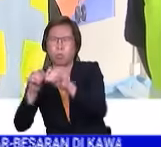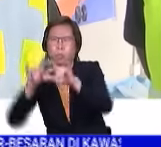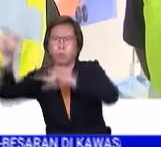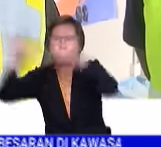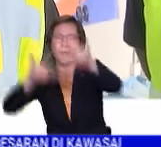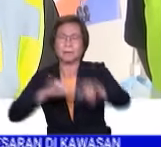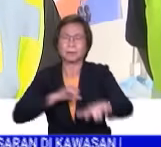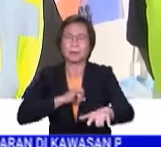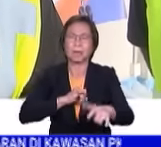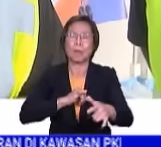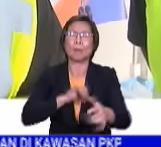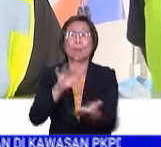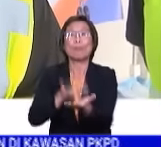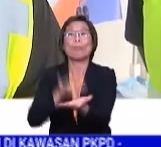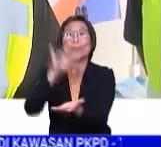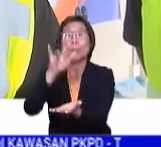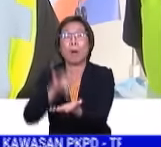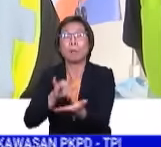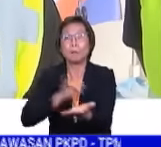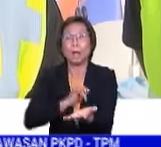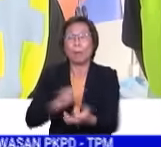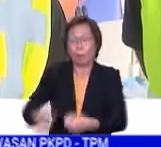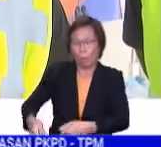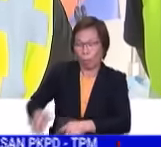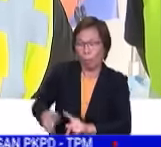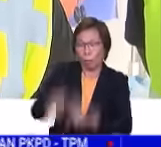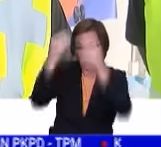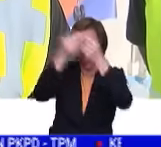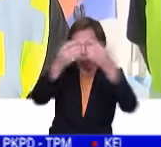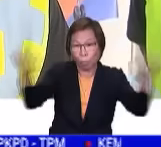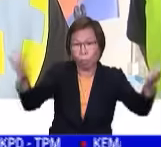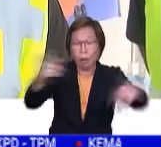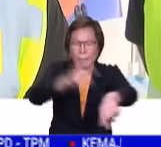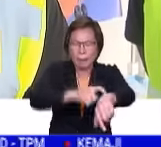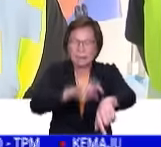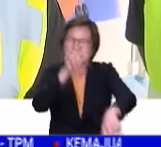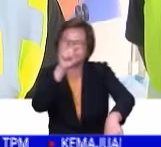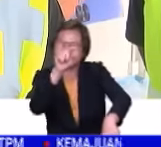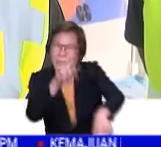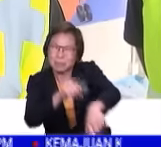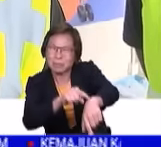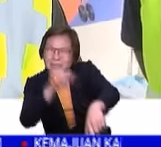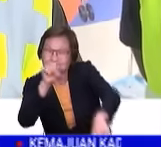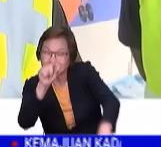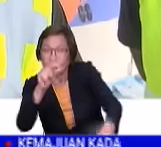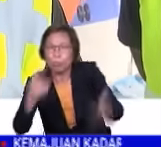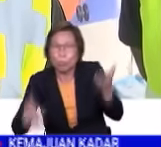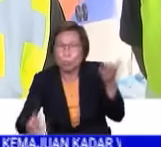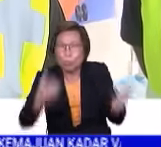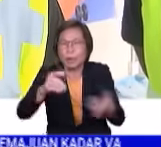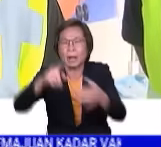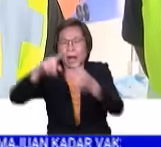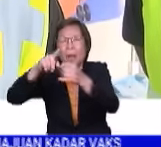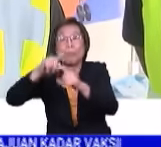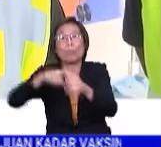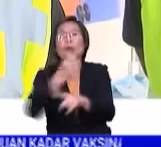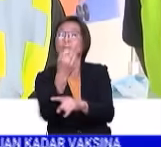juga ingin mengambil kesempatan untuk mengumumkan yang insyaAllah dalam masa terdekat, mungkin pada penghujung tahun